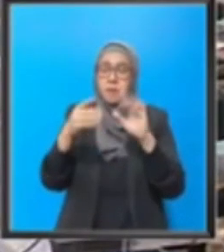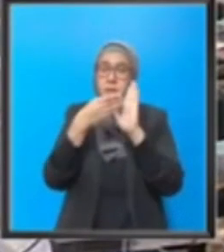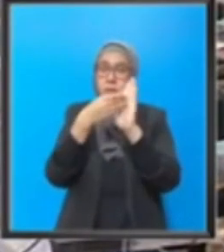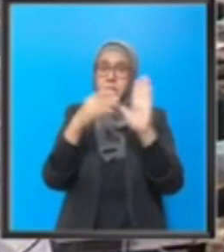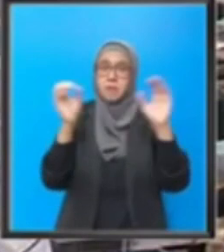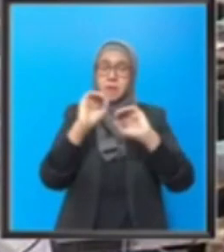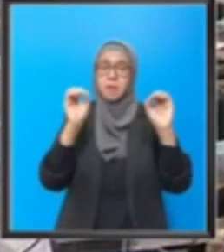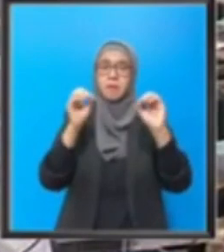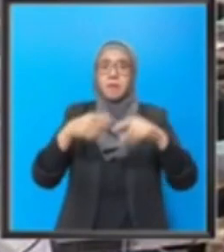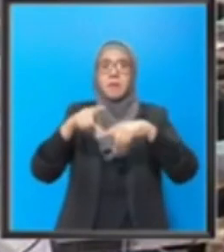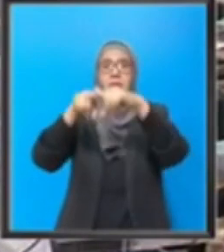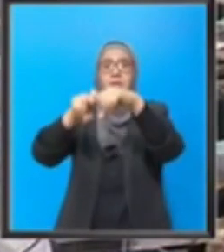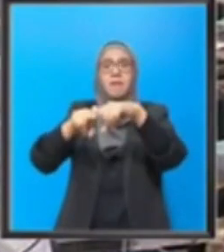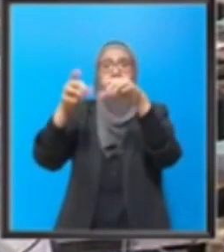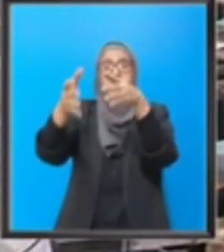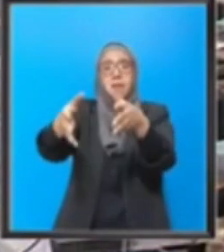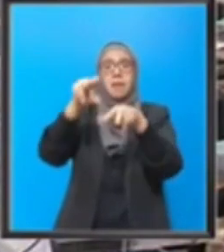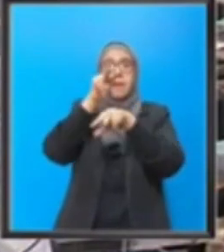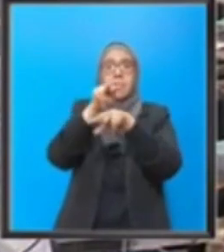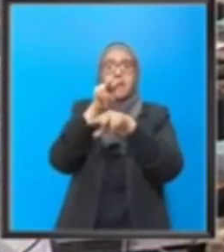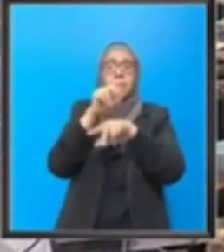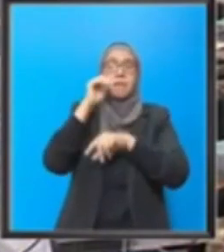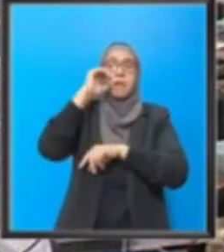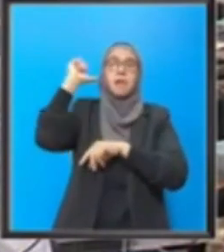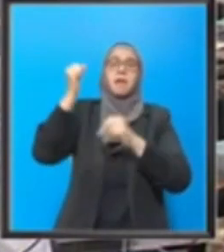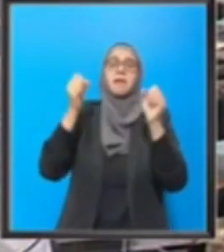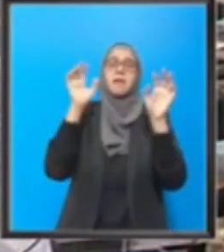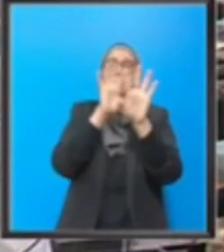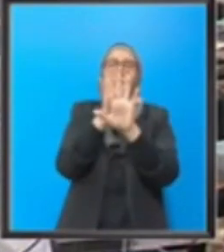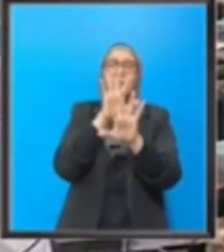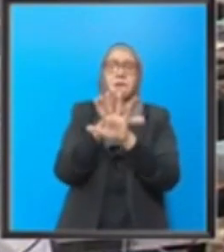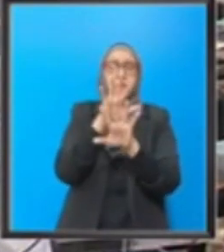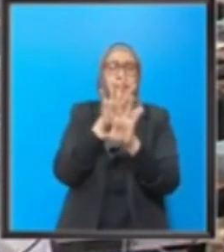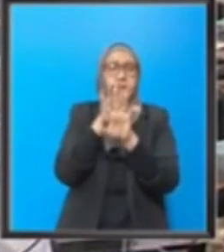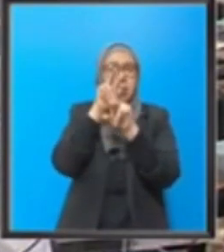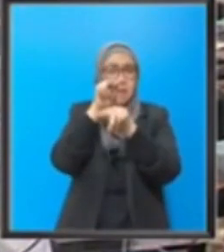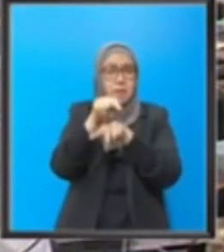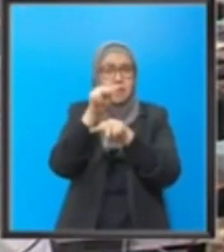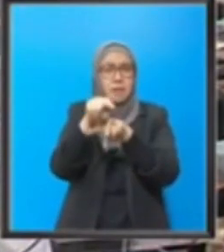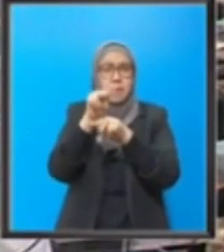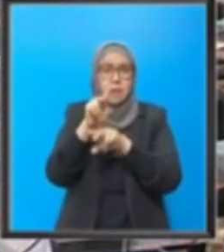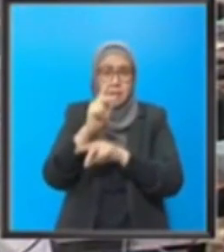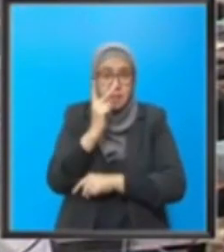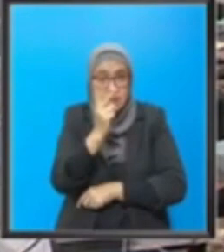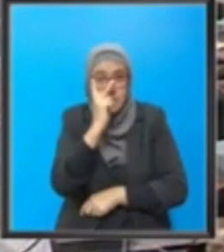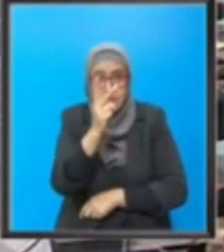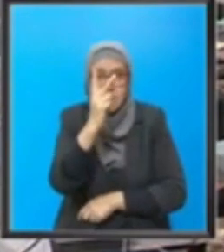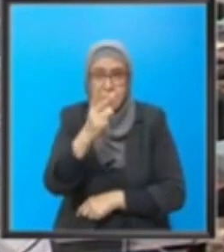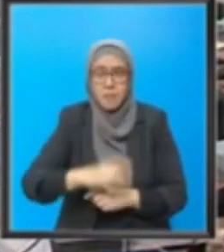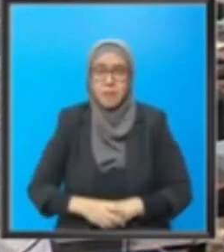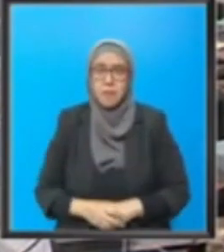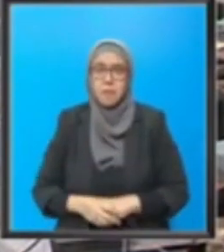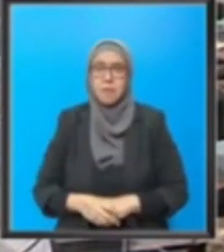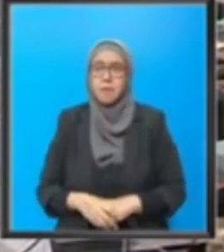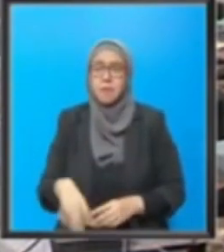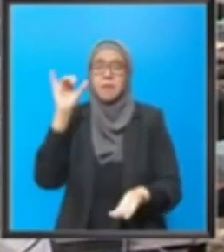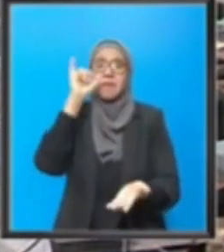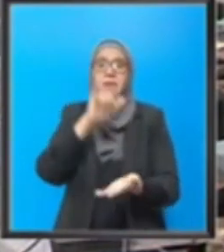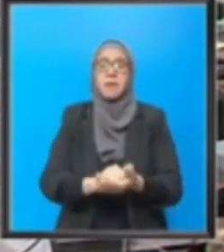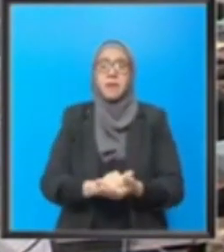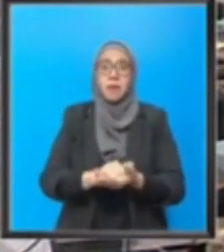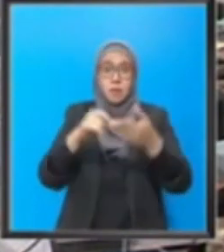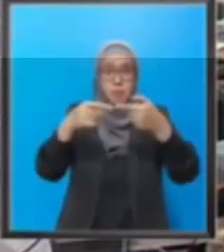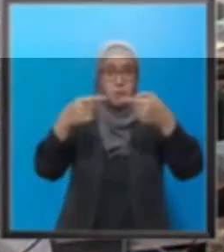tonggeret saksi semalam kita dan ramai saksi yang telah Mbak tapi ini tak begitu itu kemudian Hai